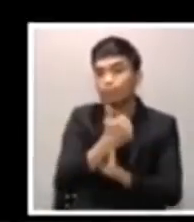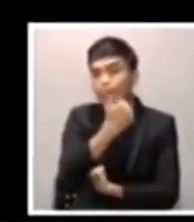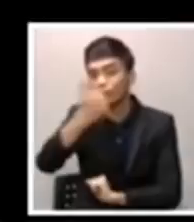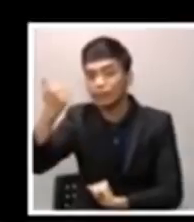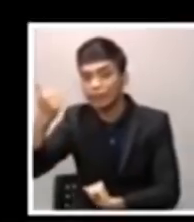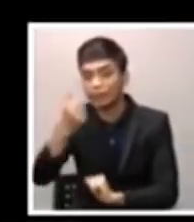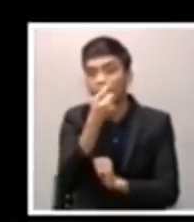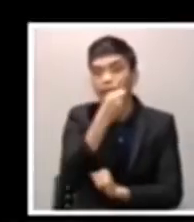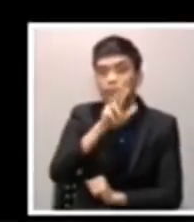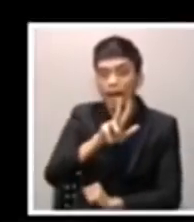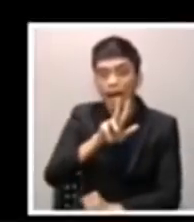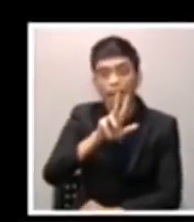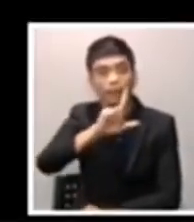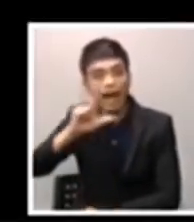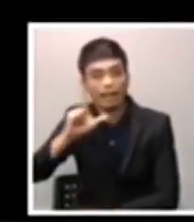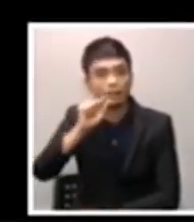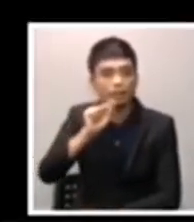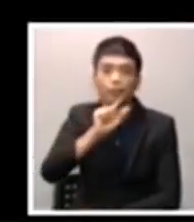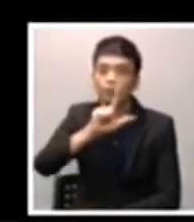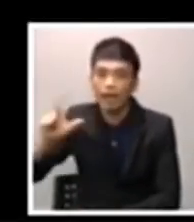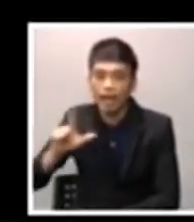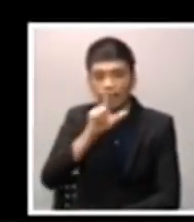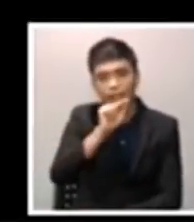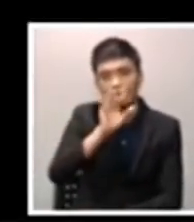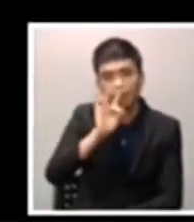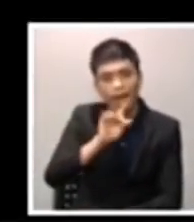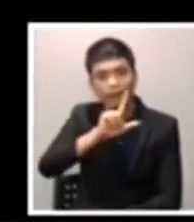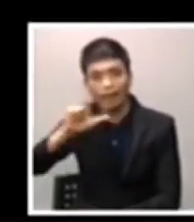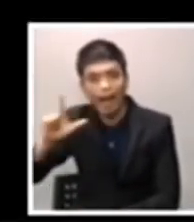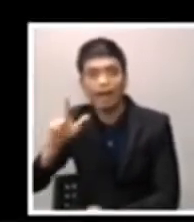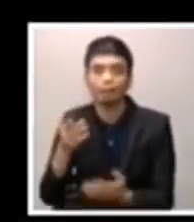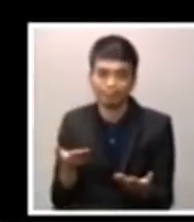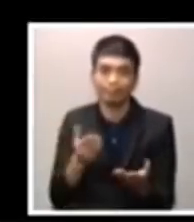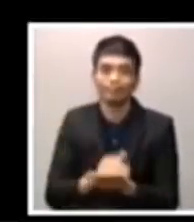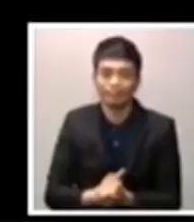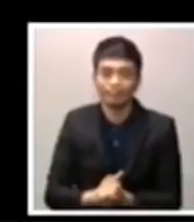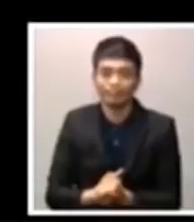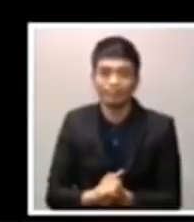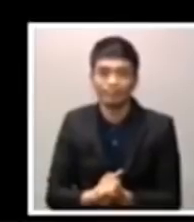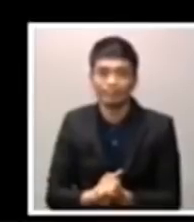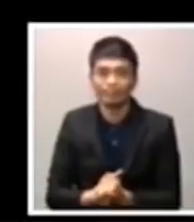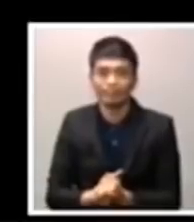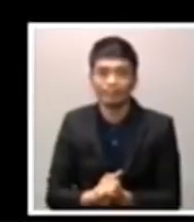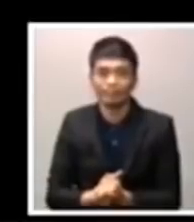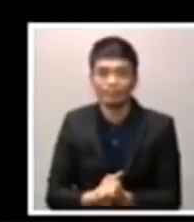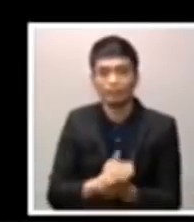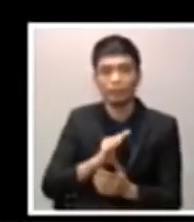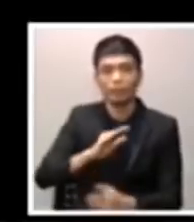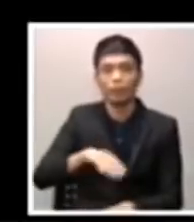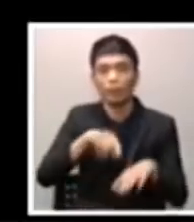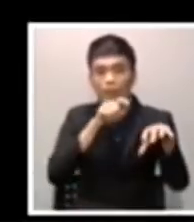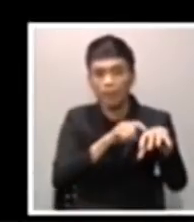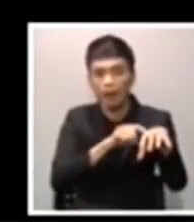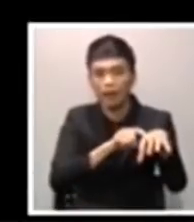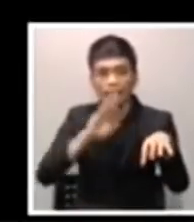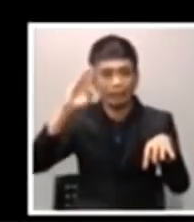ๆ13ล้าน20ล้านสูงสุด28ล้านแค่นั้นนะท่านประธานครับเยอะมากและ